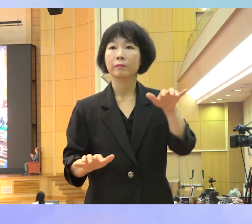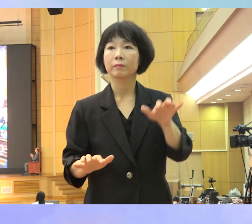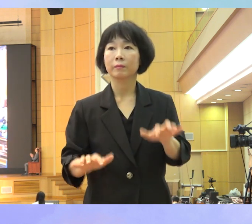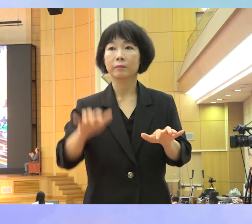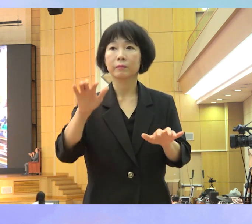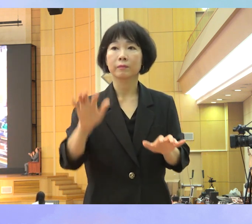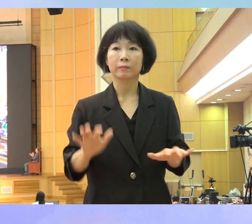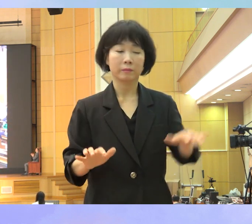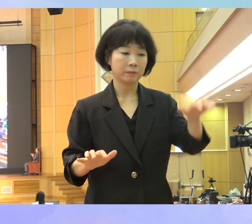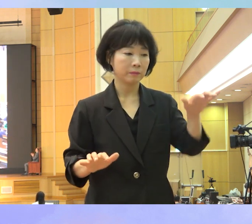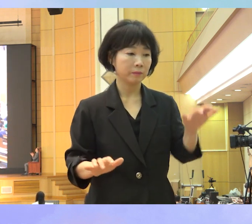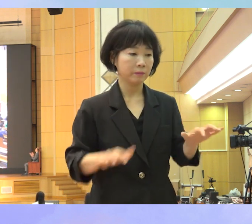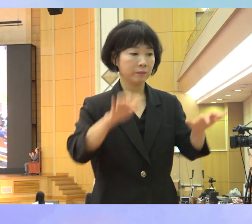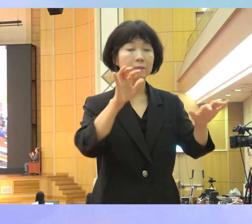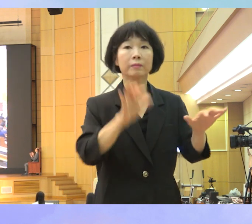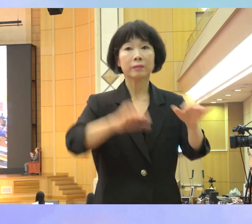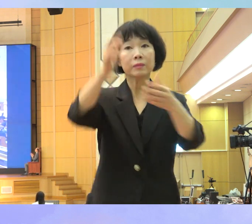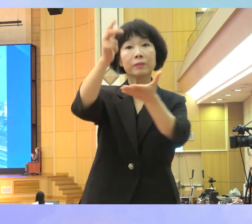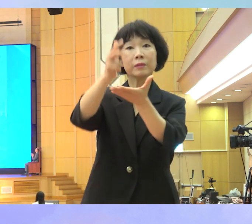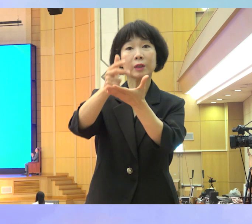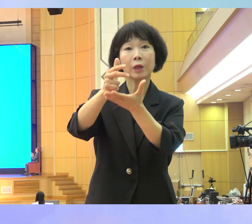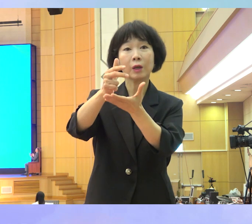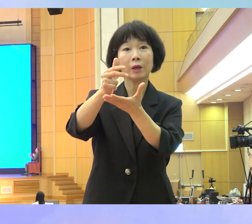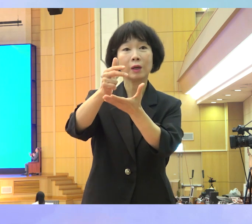주의 이름 높이며